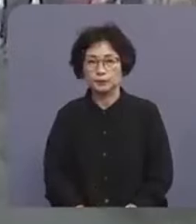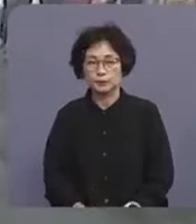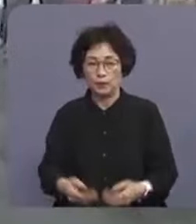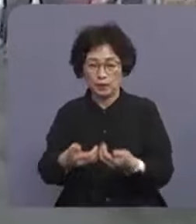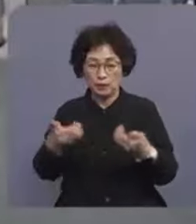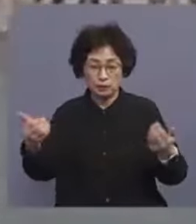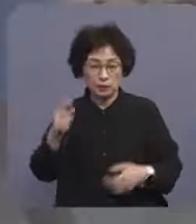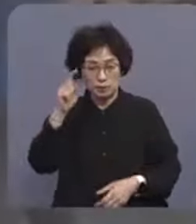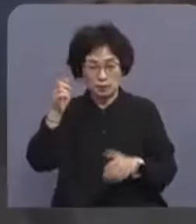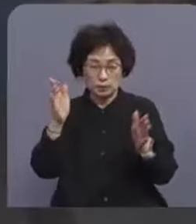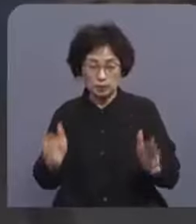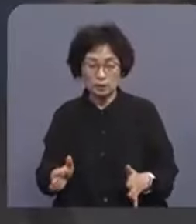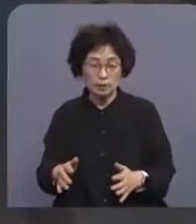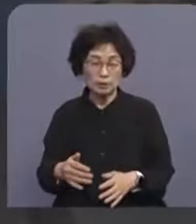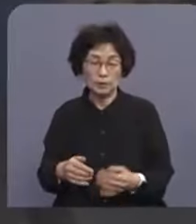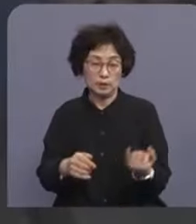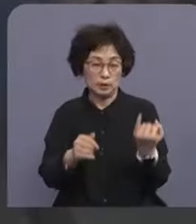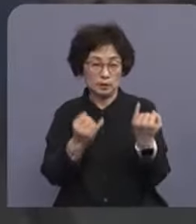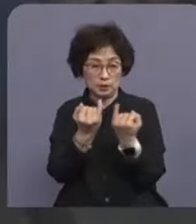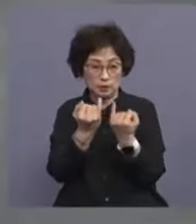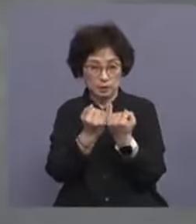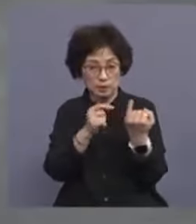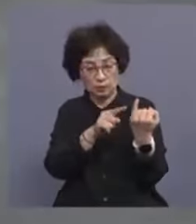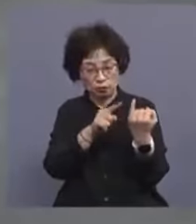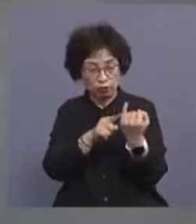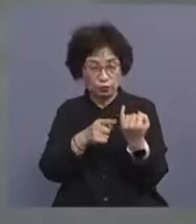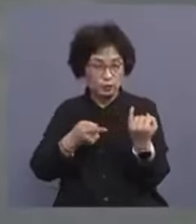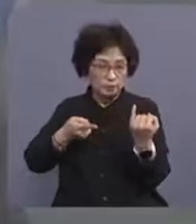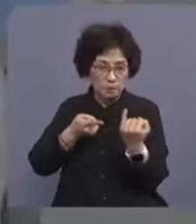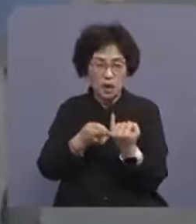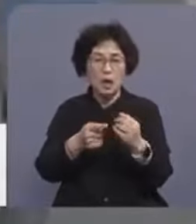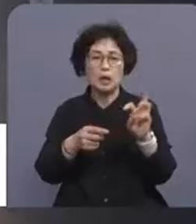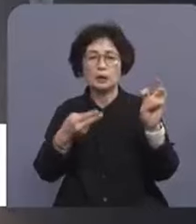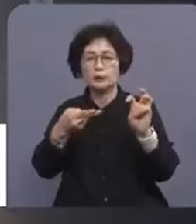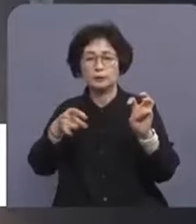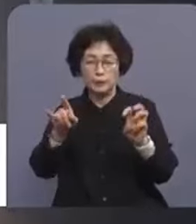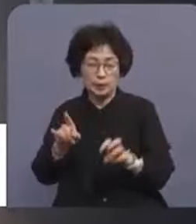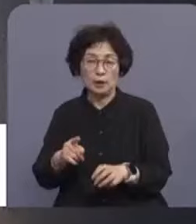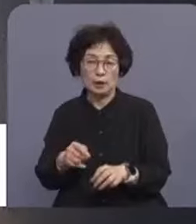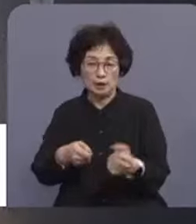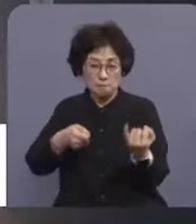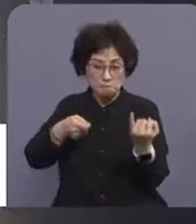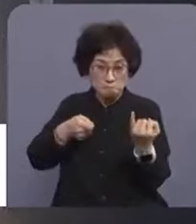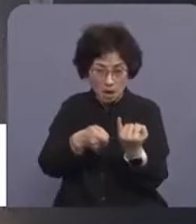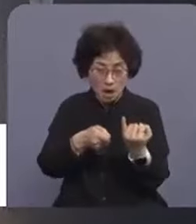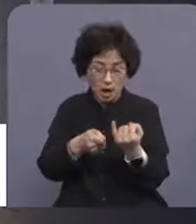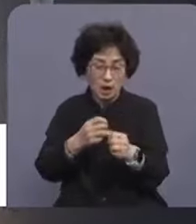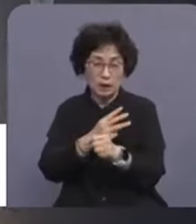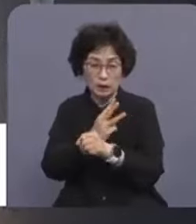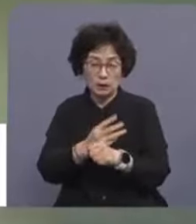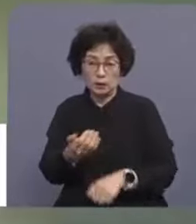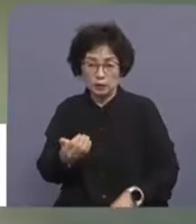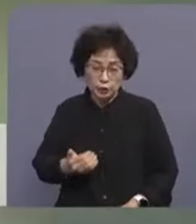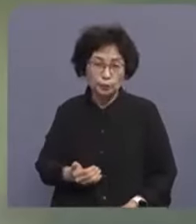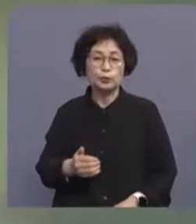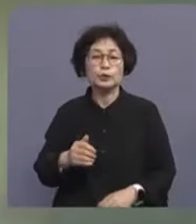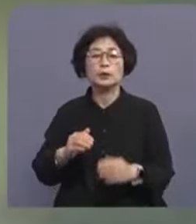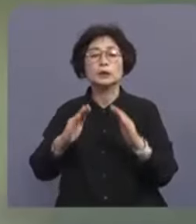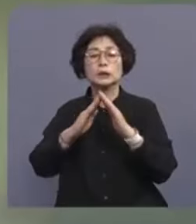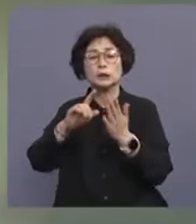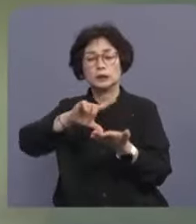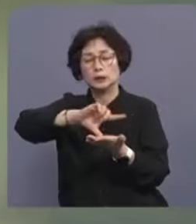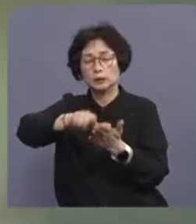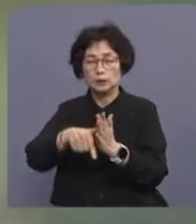헤어진 지 열흘 만에 전 여자친구를 살해한 30대 남성. 범행 3시간 전부터 여성이 사는 오피스텔 안팎을